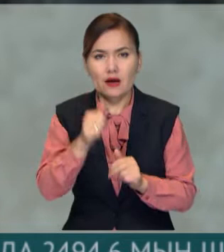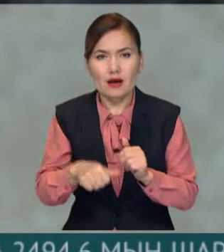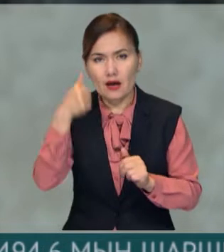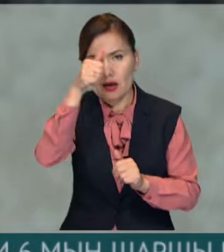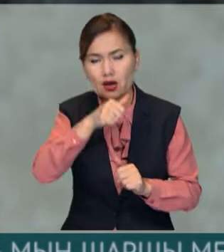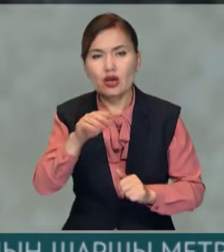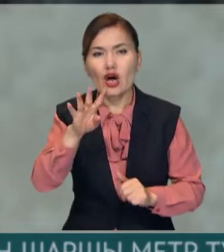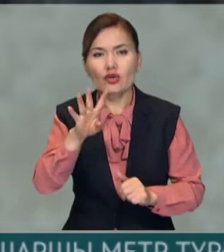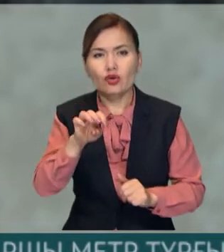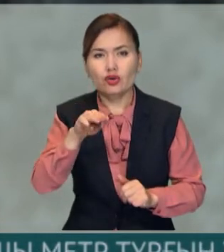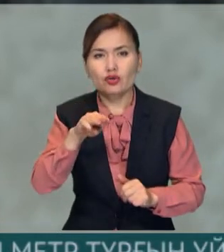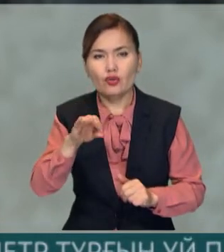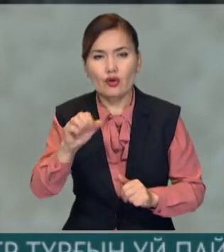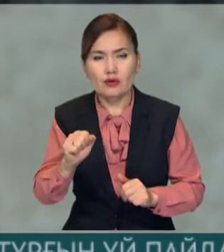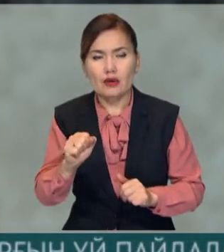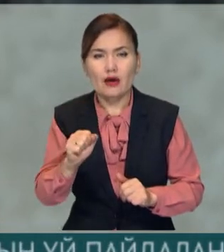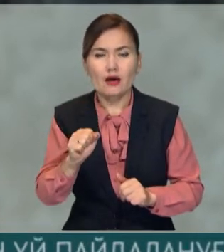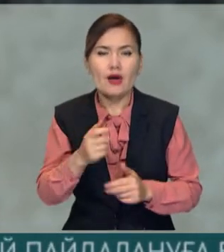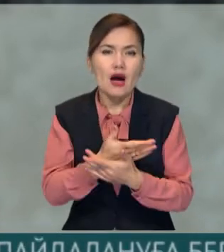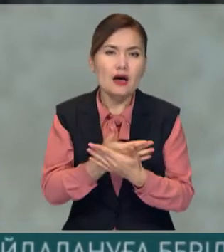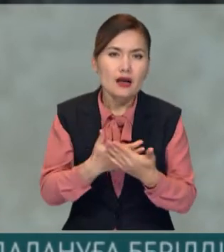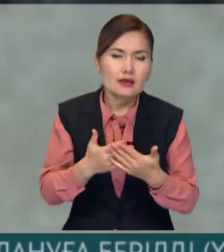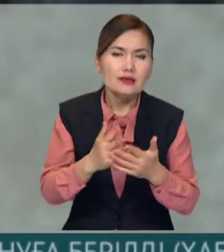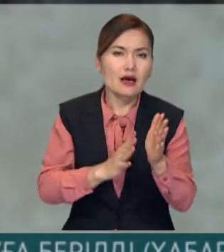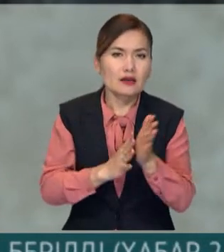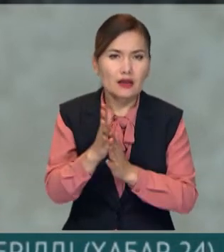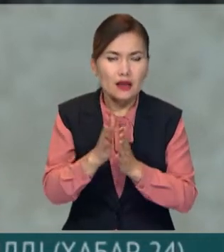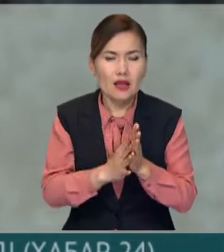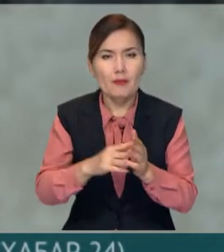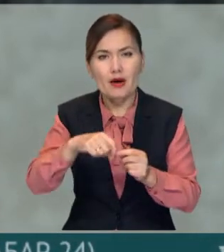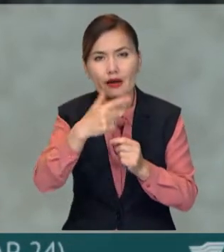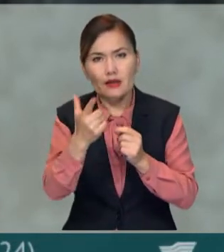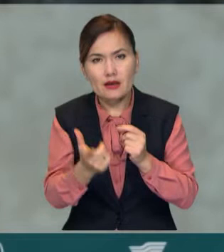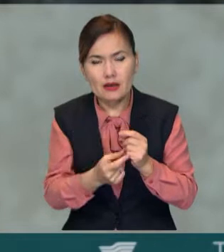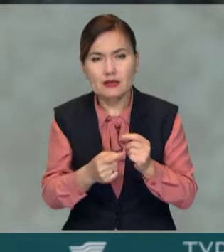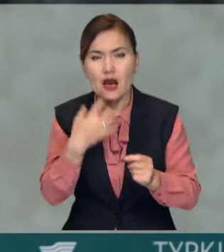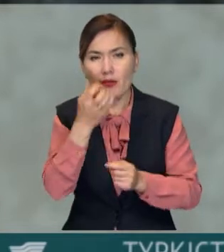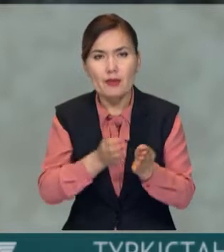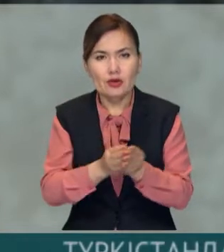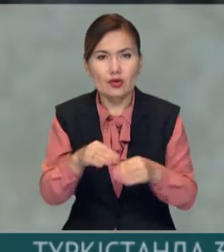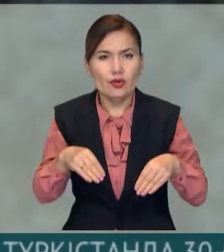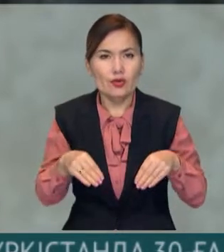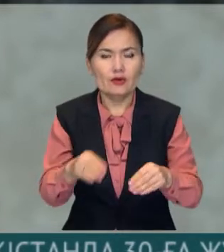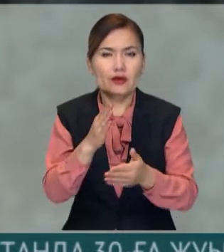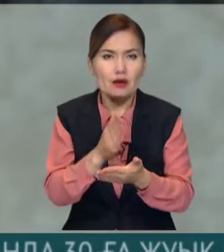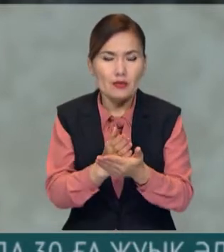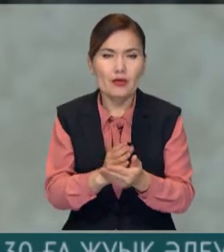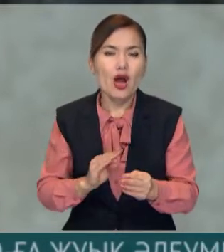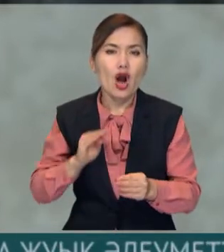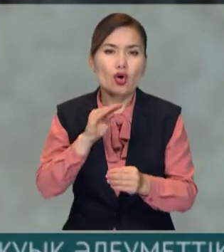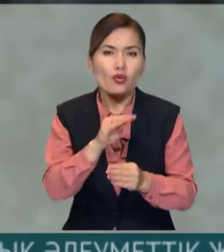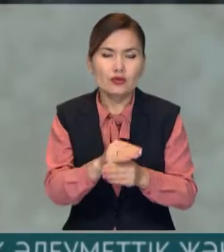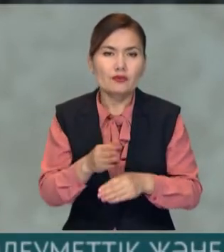астам жағы салат өндірілсе, сонымен қоса сол 40 тоннаның маңайында қосымша жағыдай балық